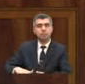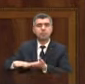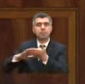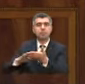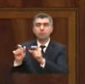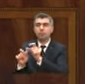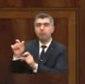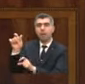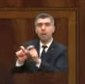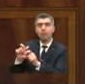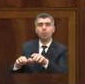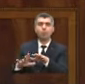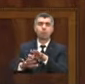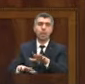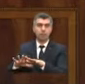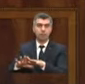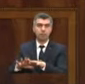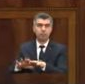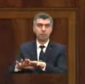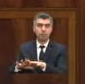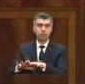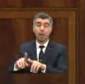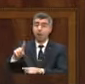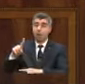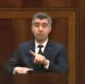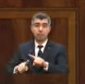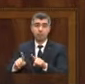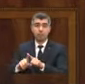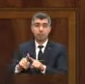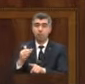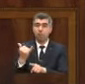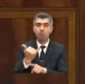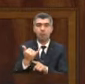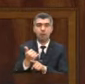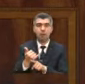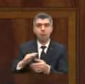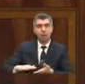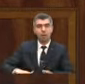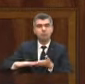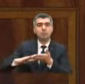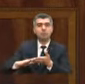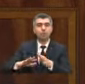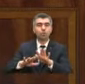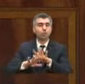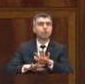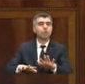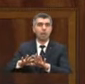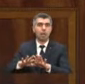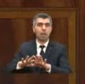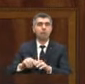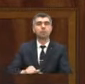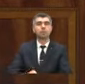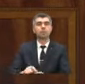بالفرد والمجتمع، من دون إعطاء أولوية للجانب الاجتماعي، من